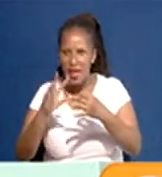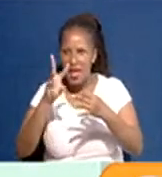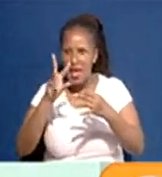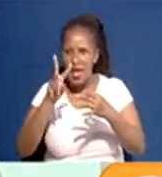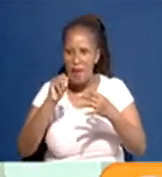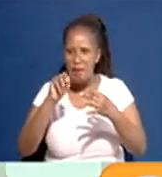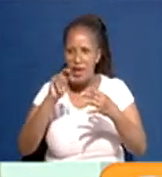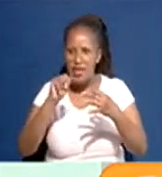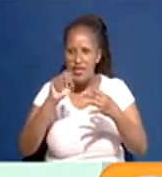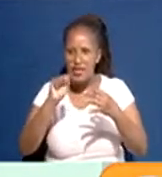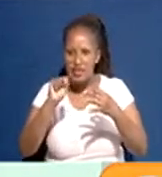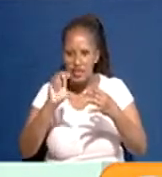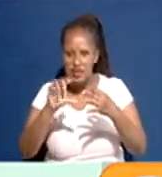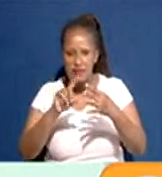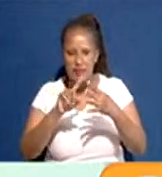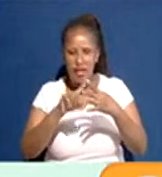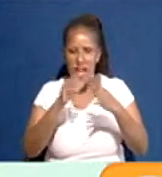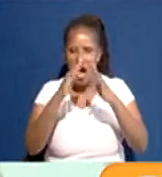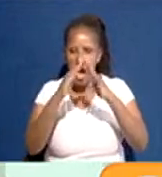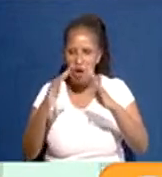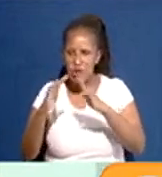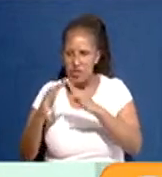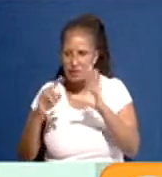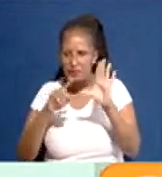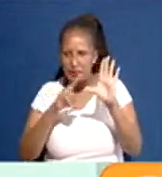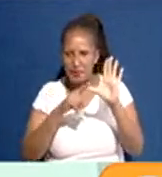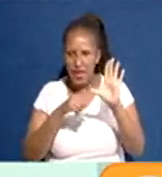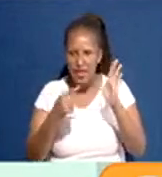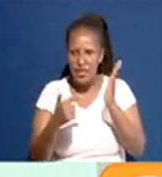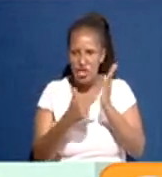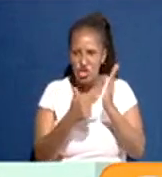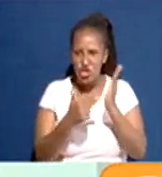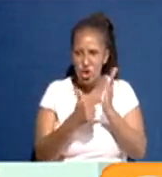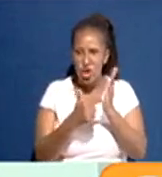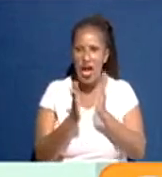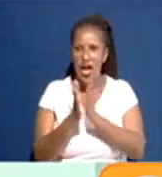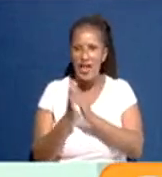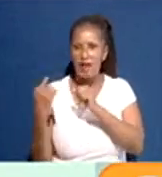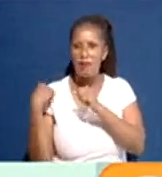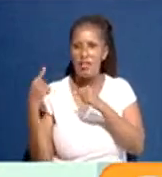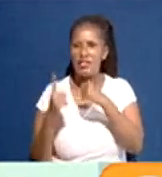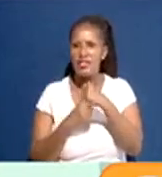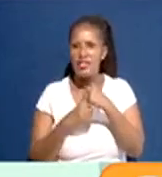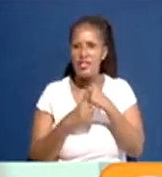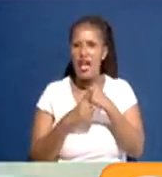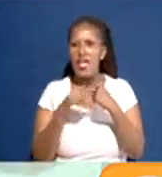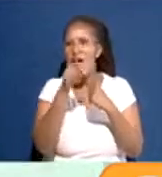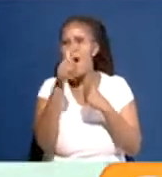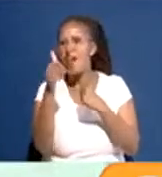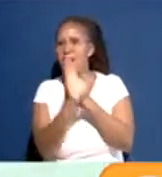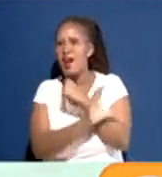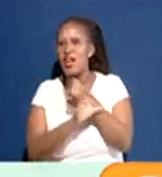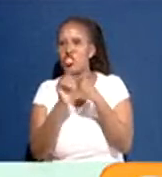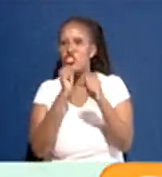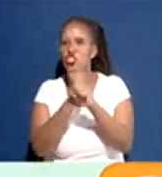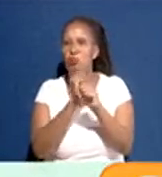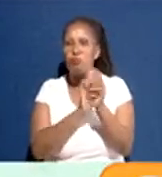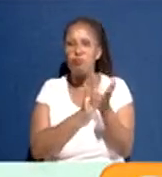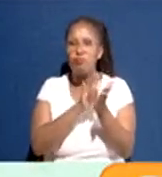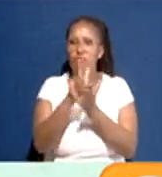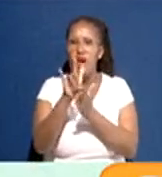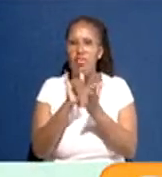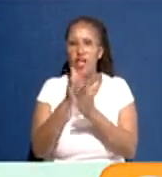MSME, mpango yetu ya housing, mpango yetu ya digital, na mpango yetu ya diaspora. Ndio tunataka